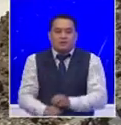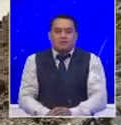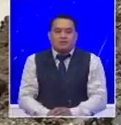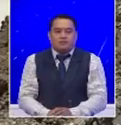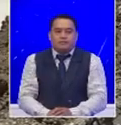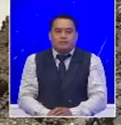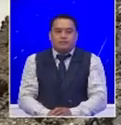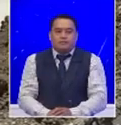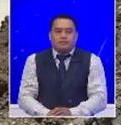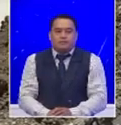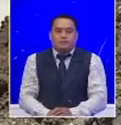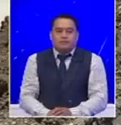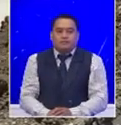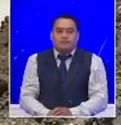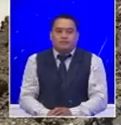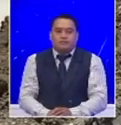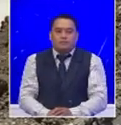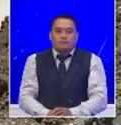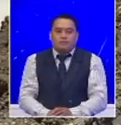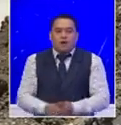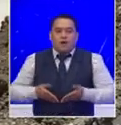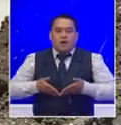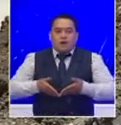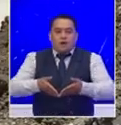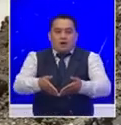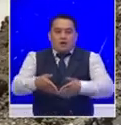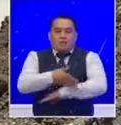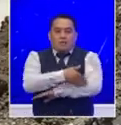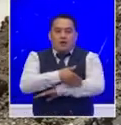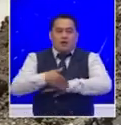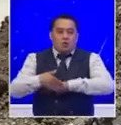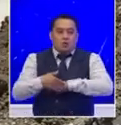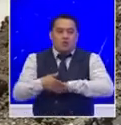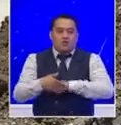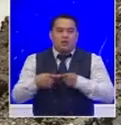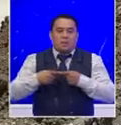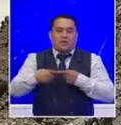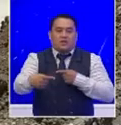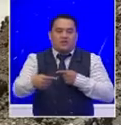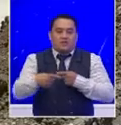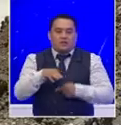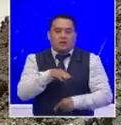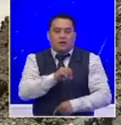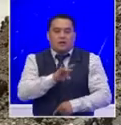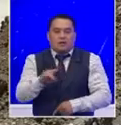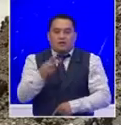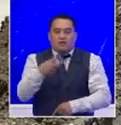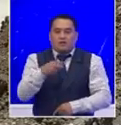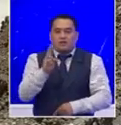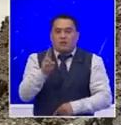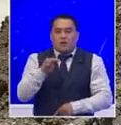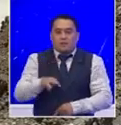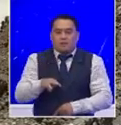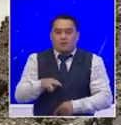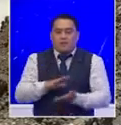Павлова протягивается арычная сеть. Арычная сеть более по Талгару 20 километров.